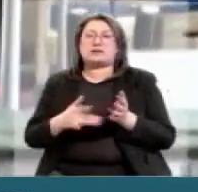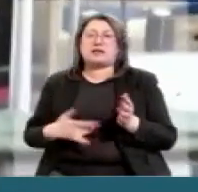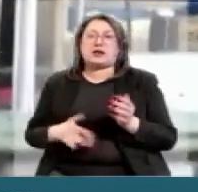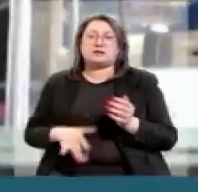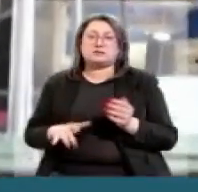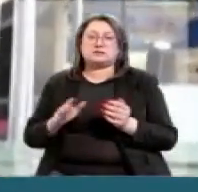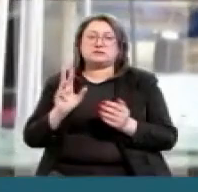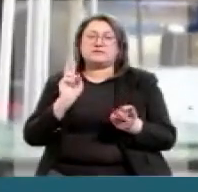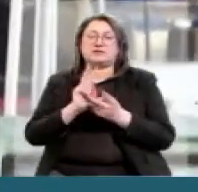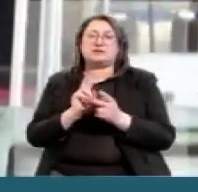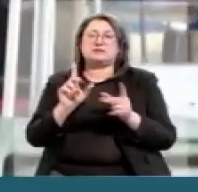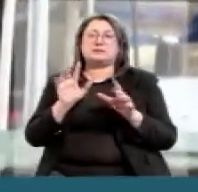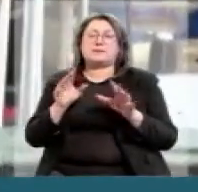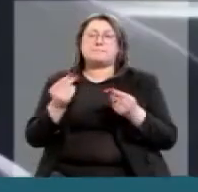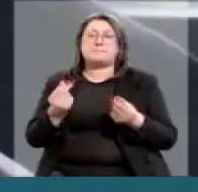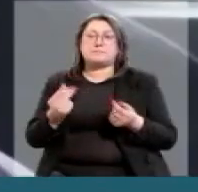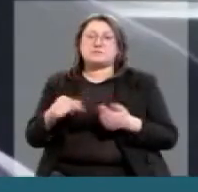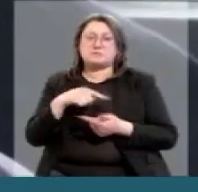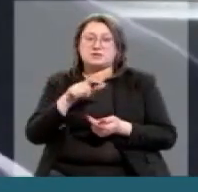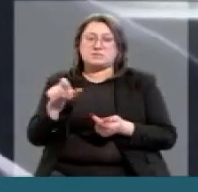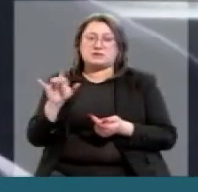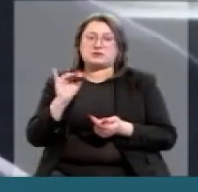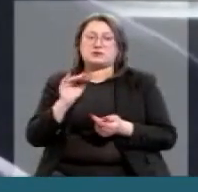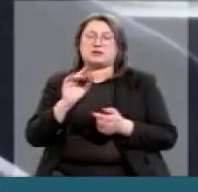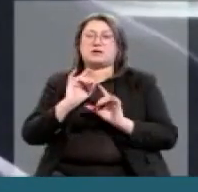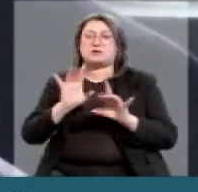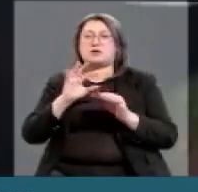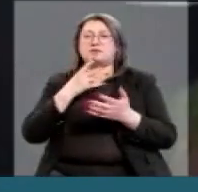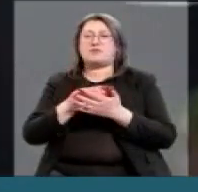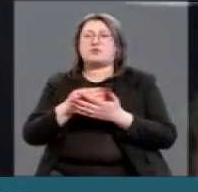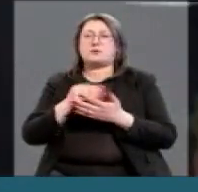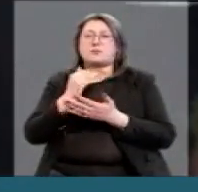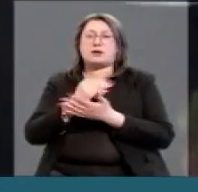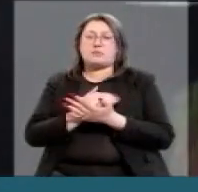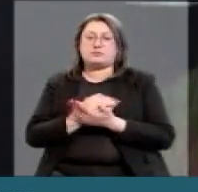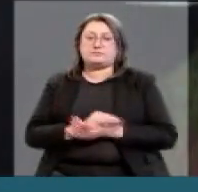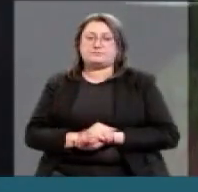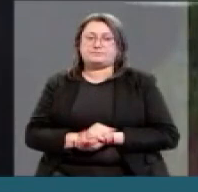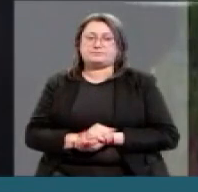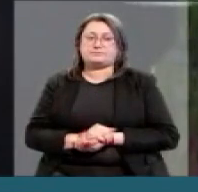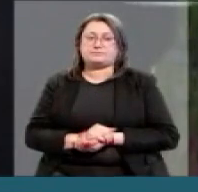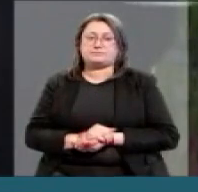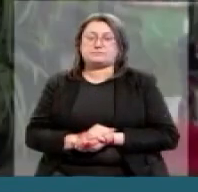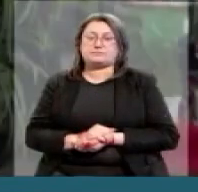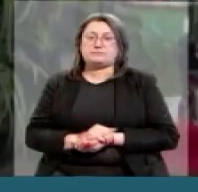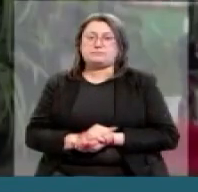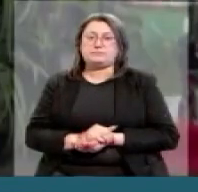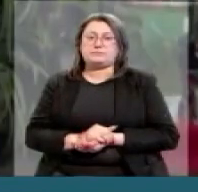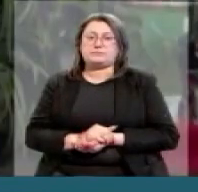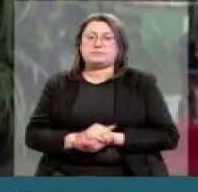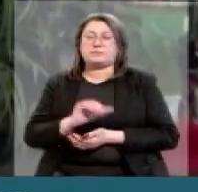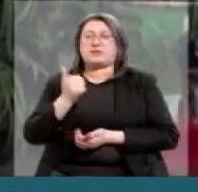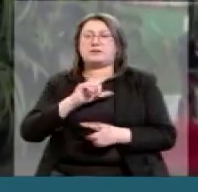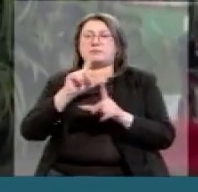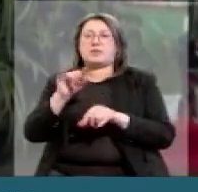таныстырды. Партия өкілдері алдымен аяқ киім өндіретін зауытқа барып, еңбек ұжымымен пікір алмасты. Бұлғар аяқ киім жасайтын мамандар қордаланған мәселелерін ашық айтты. Сонда